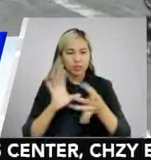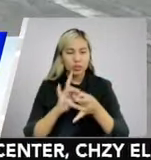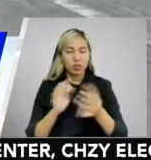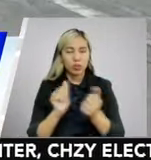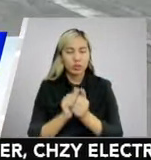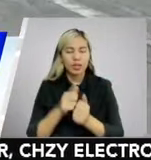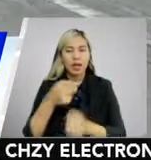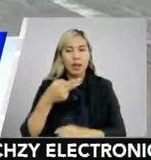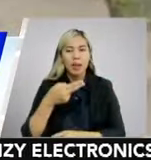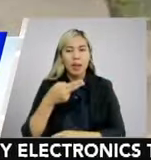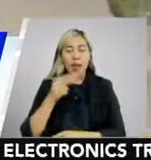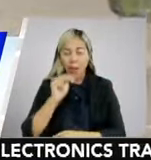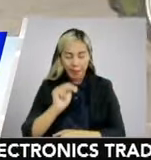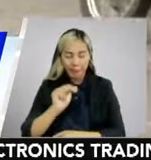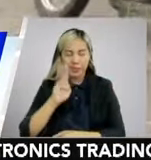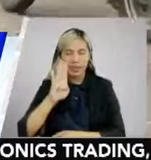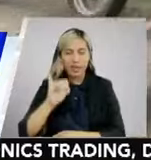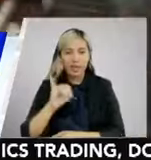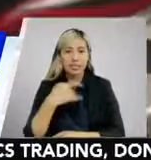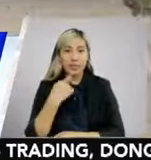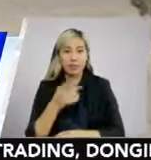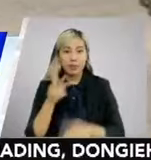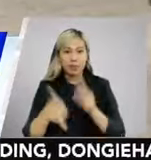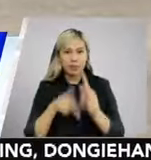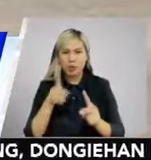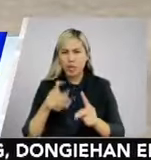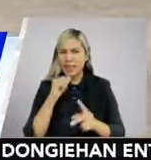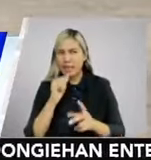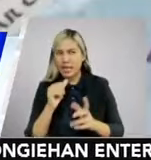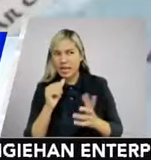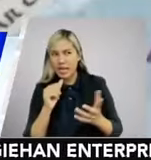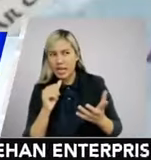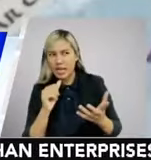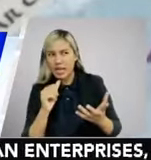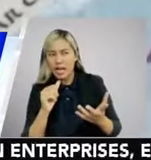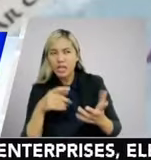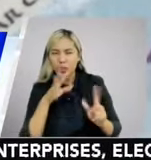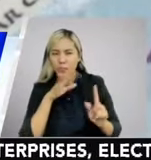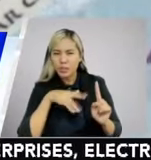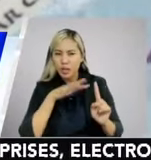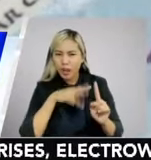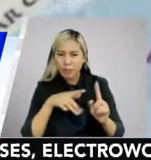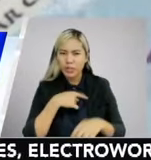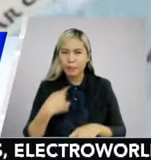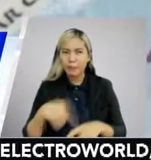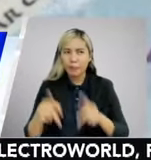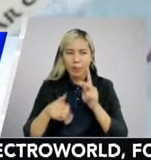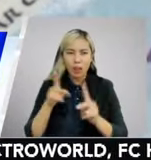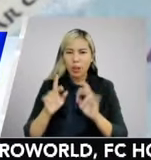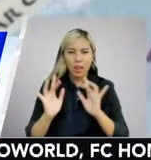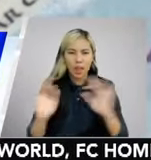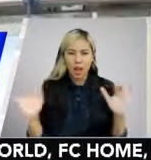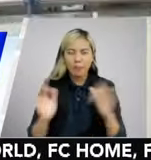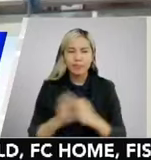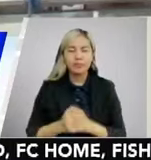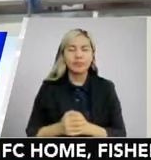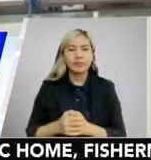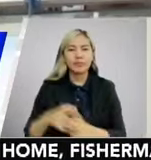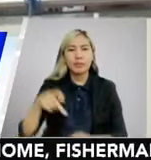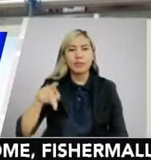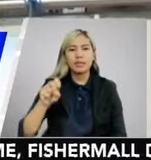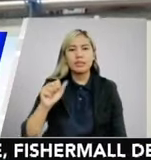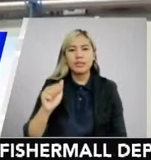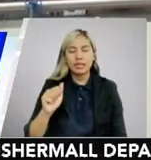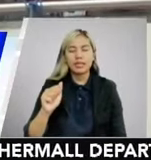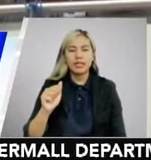Ayon sa mga residente roon, wala silang napapansin ng mga Chinese national na nakatira roon. Batay naman sa records ng PSA Civil Registration System sa kalapit